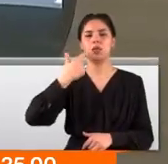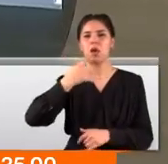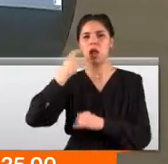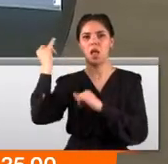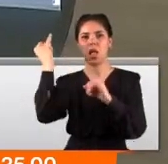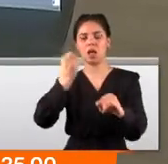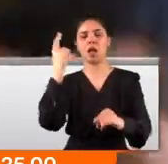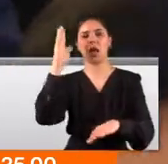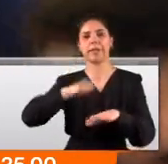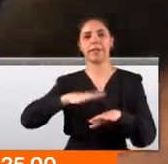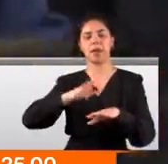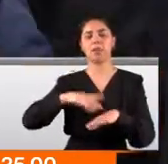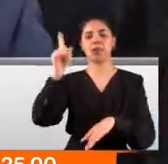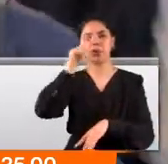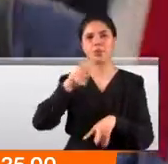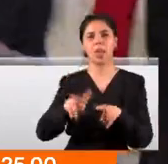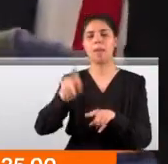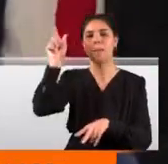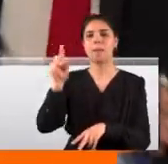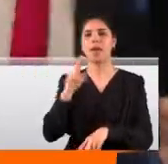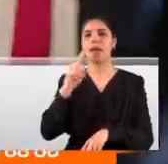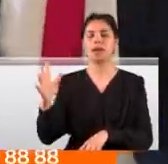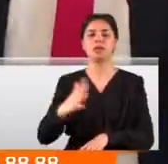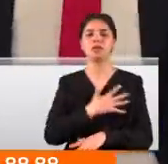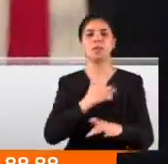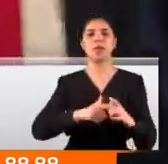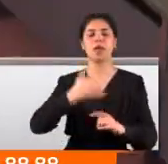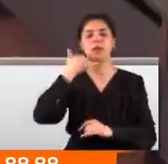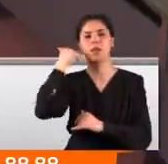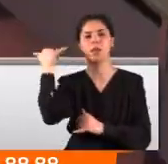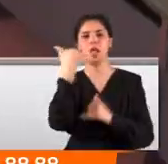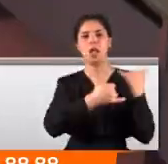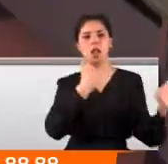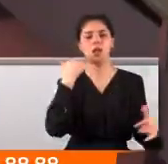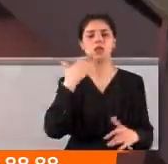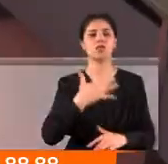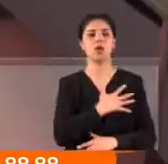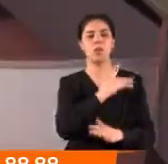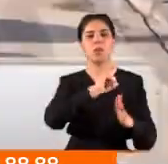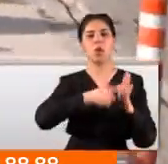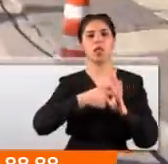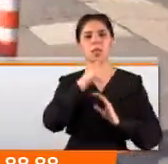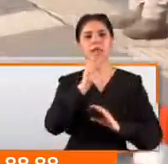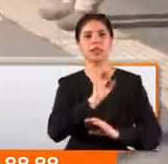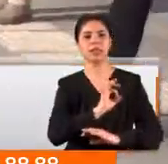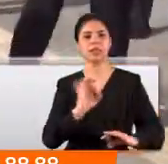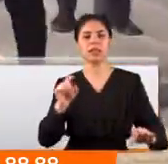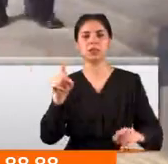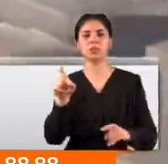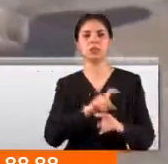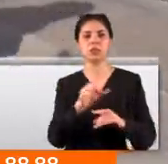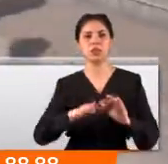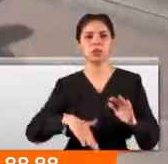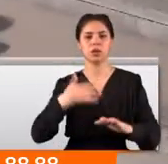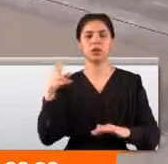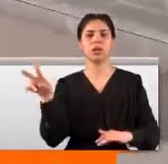sonrası CHP'liler genel merkezi telefon yağmuruna tuttu. Ancak CHP yönetimi sessizliğe büründü. Bu gerilimin